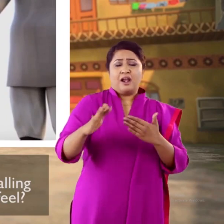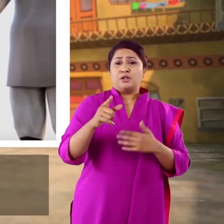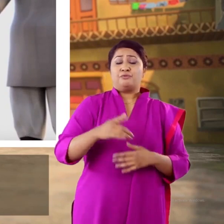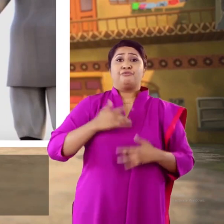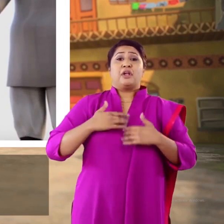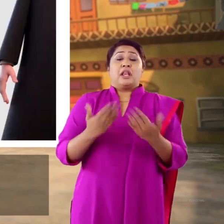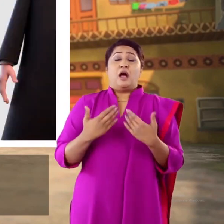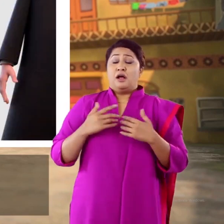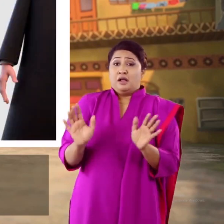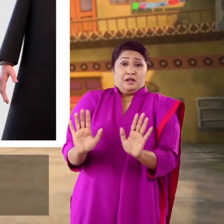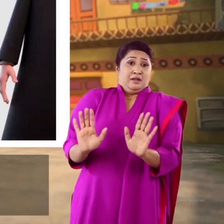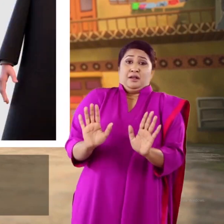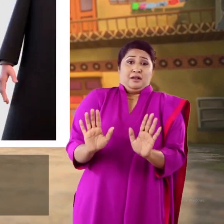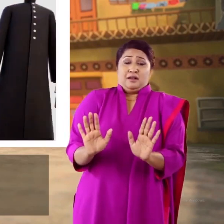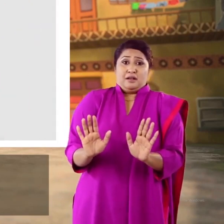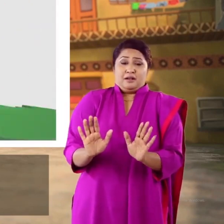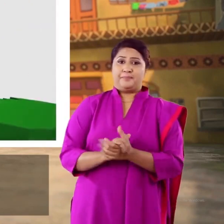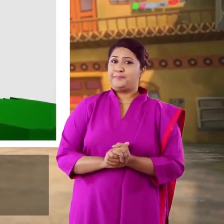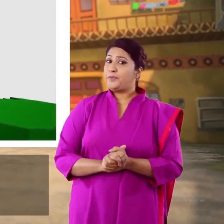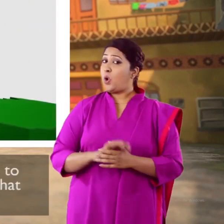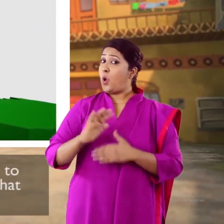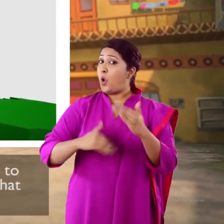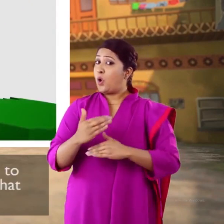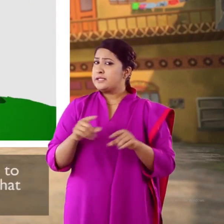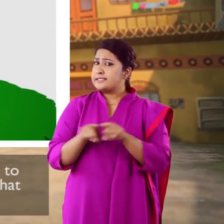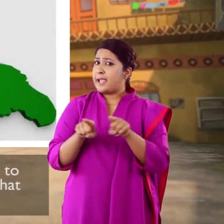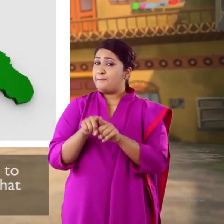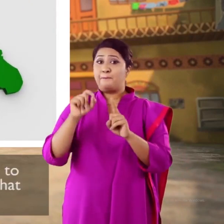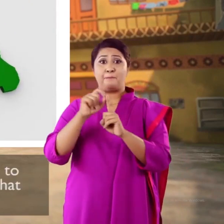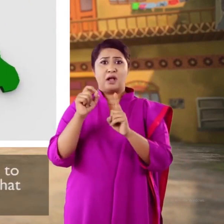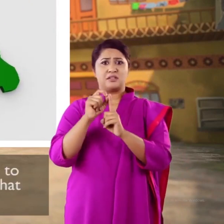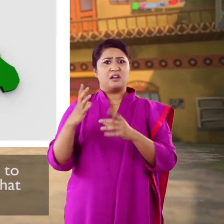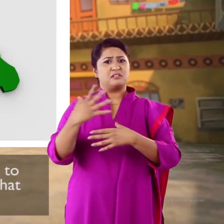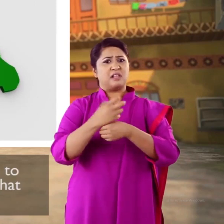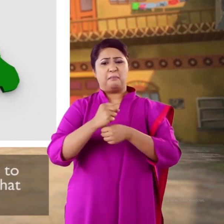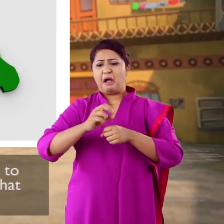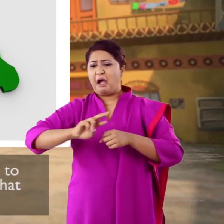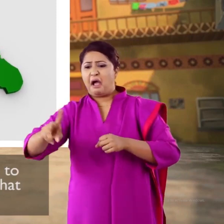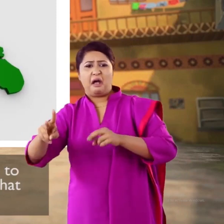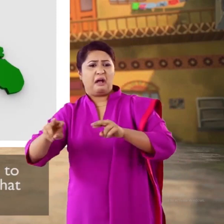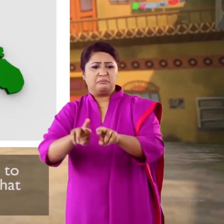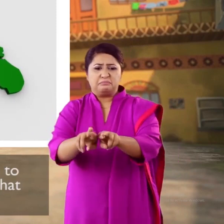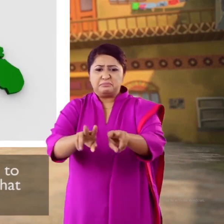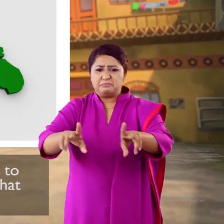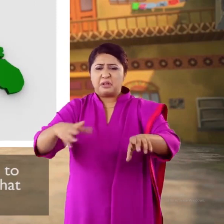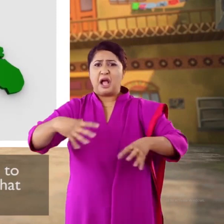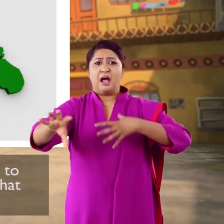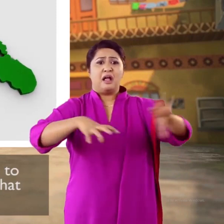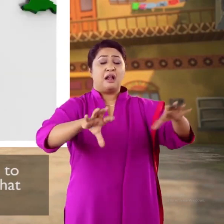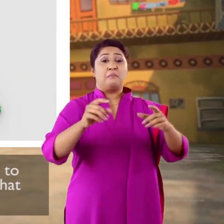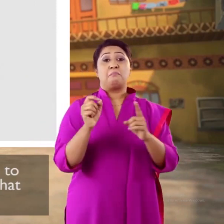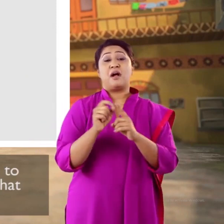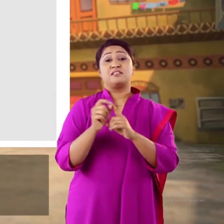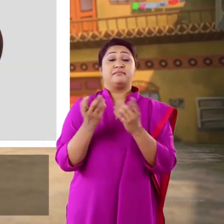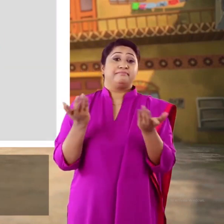लगेगा? नहीं। और अगर इसी तरह सब अलग होते रहे तो पाकिस्तान का क्या